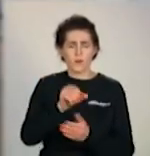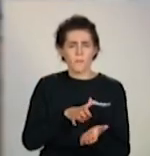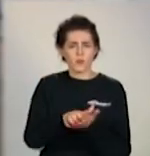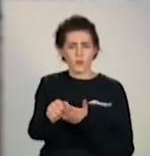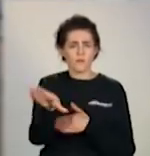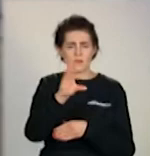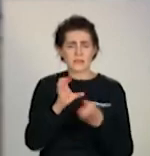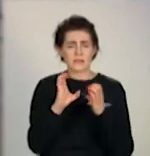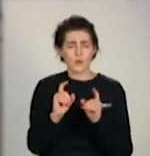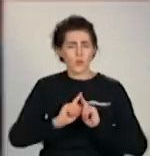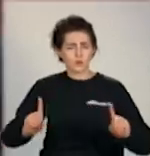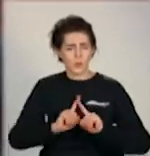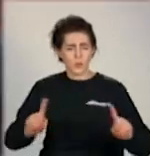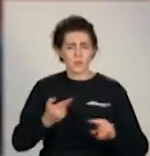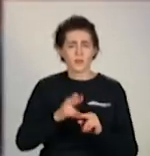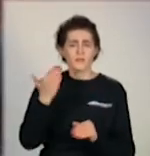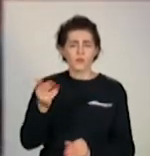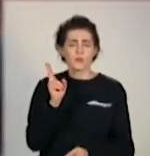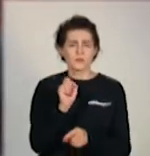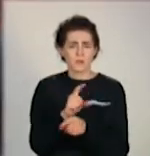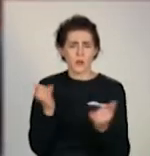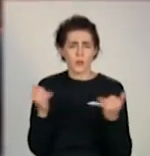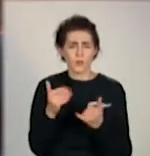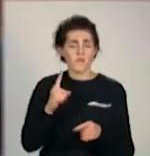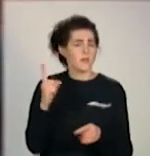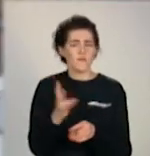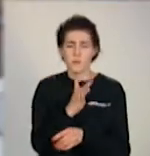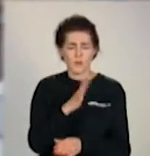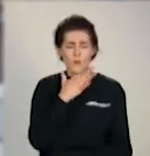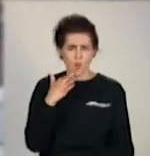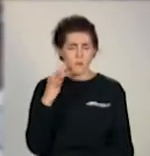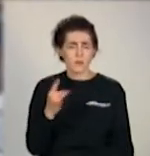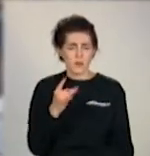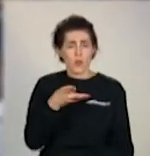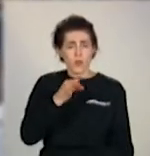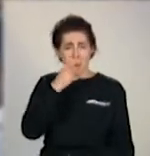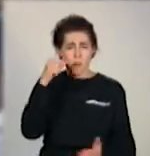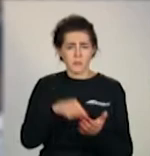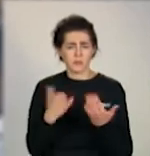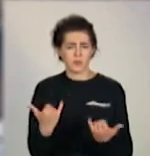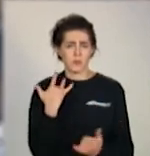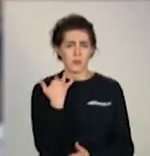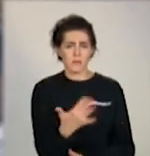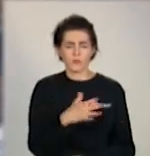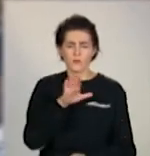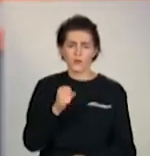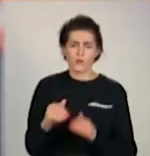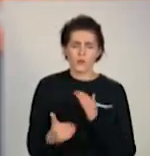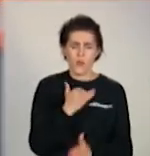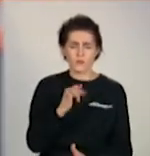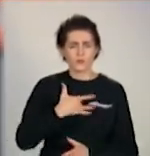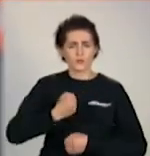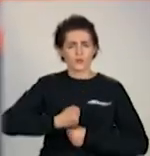міцновластивостями. Хоча з цими клієнтами металурги співпрацюють не вперше, цього разу вимоги до продукції були нові, дещо